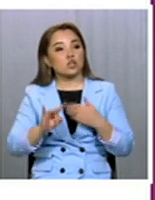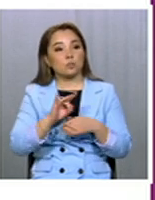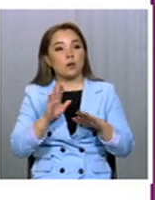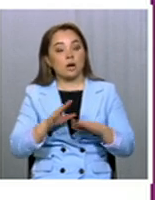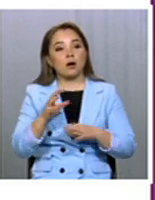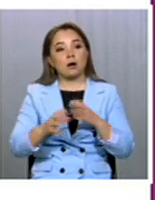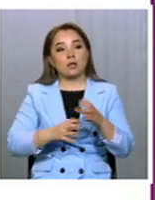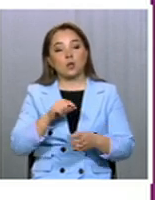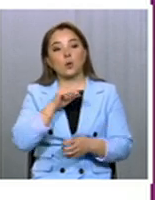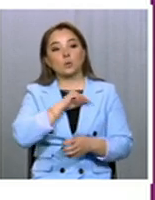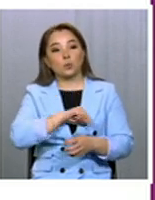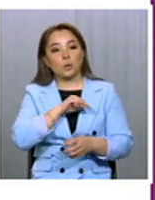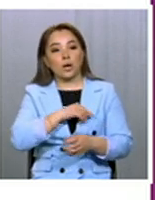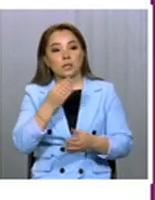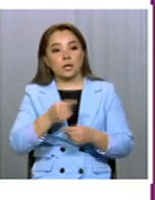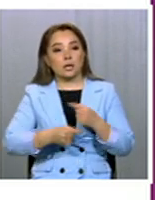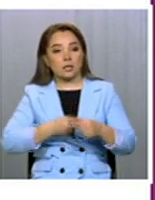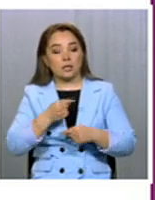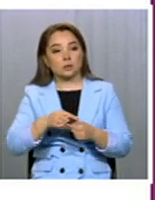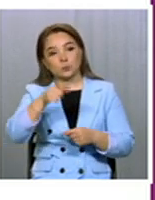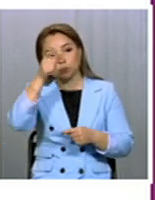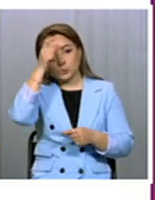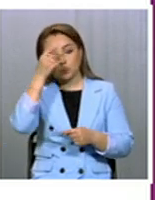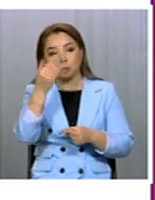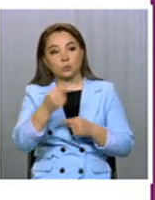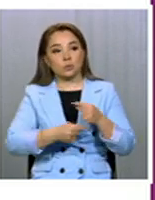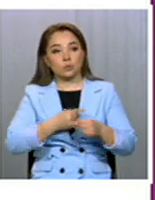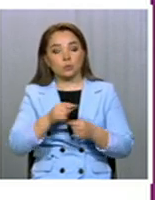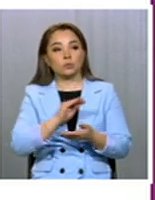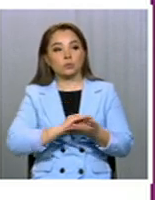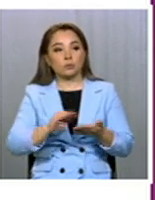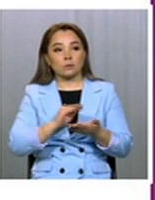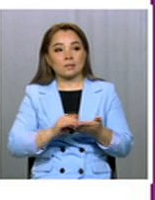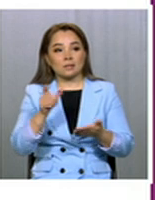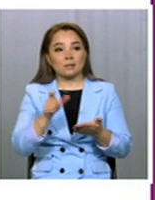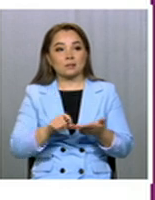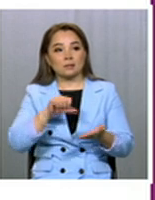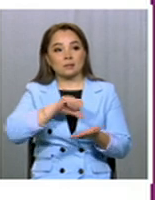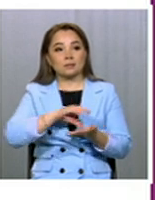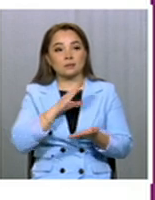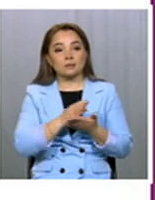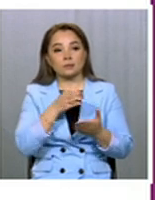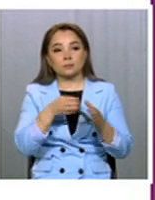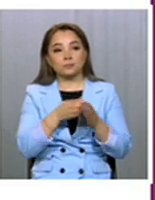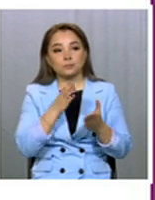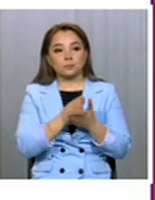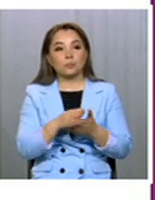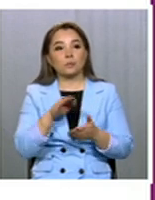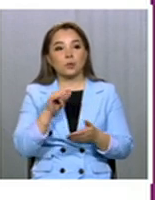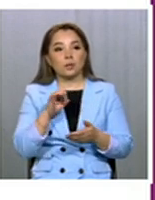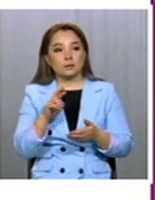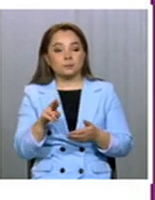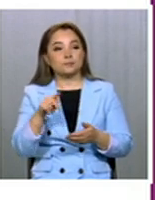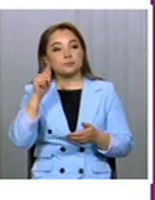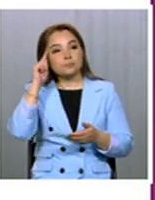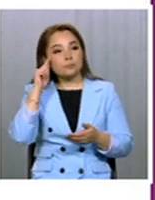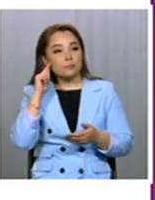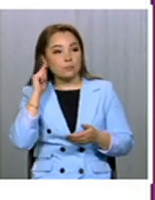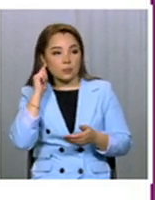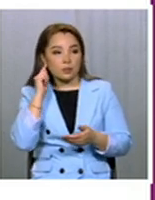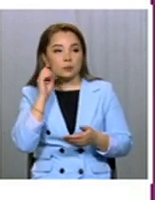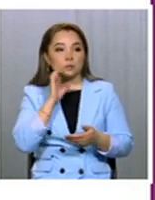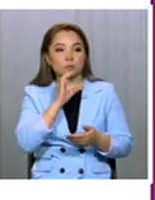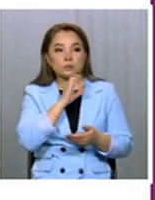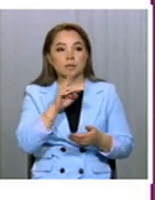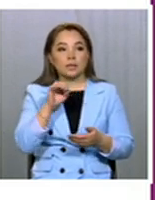халықаралық руханият, Түрік дүниесі жазушылар бірлестігінің Шахрияр, Түркия, Әзірбайжан, солтүстік